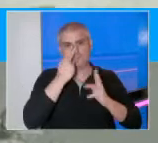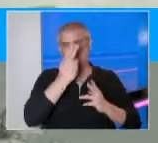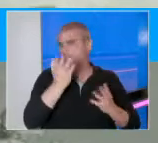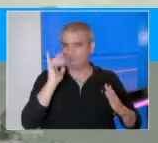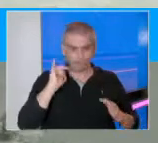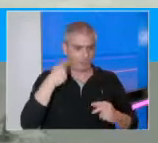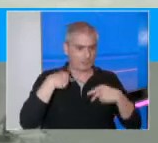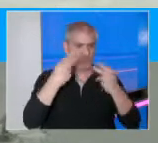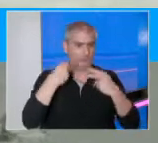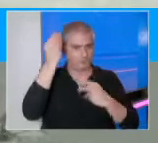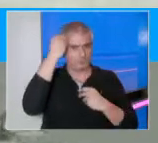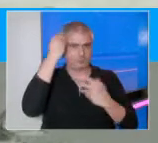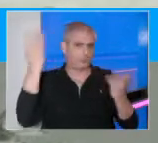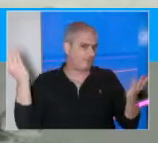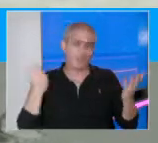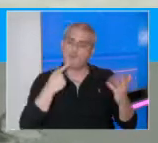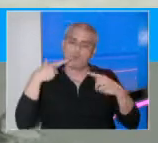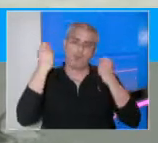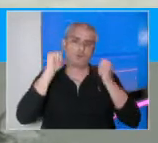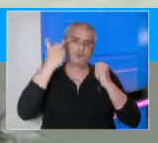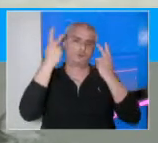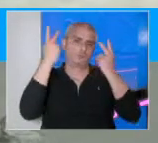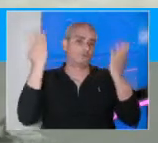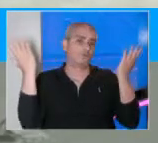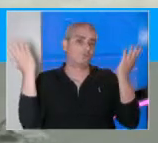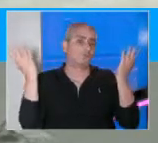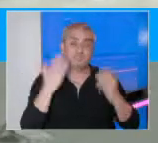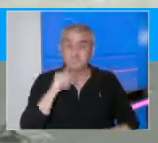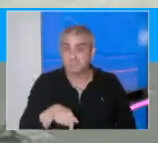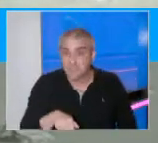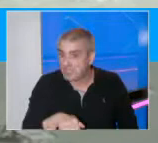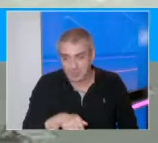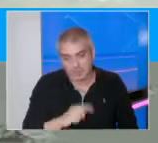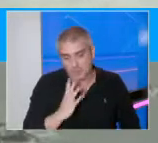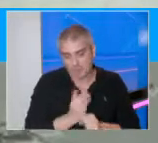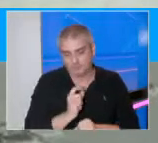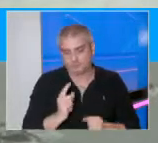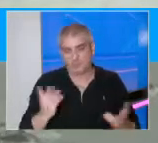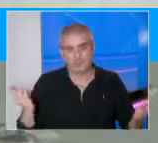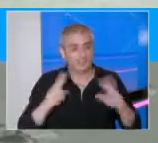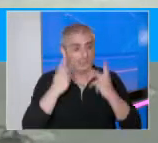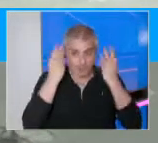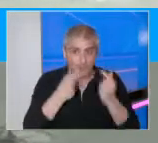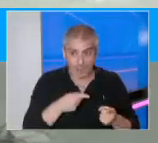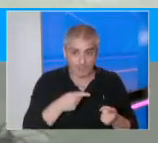שהלכו והחזירו את המוסדות ואמרו החינוך לפני הכל, משום מה בישראל זה לא תפס. הציבור